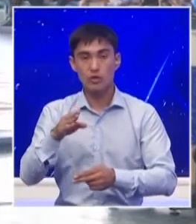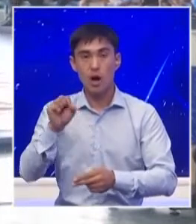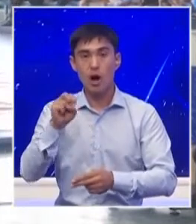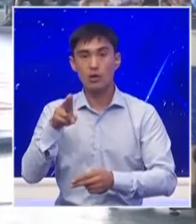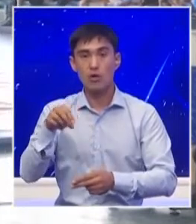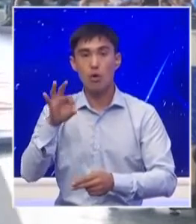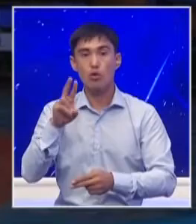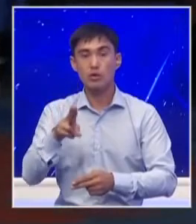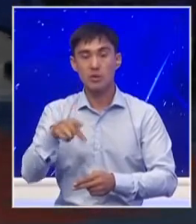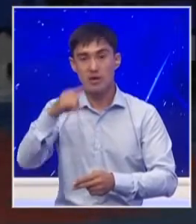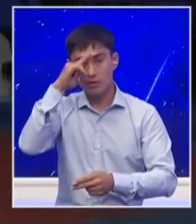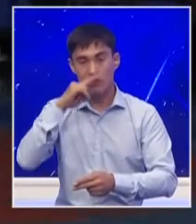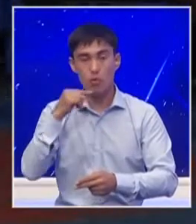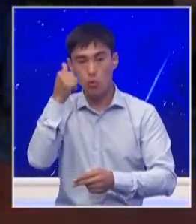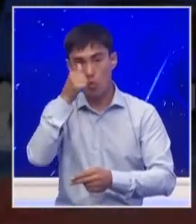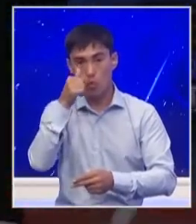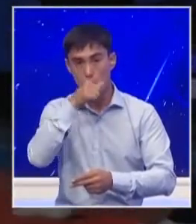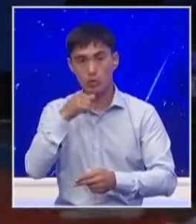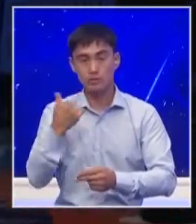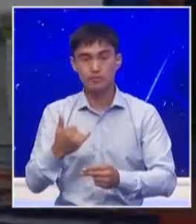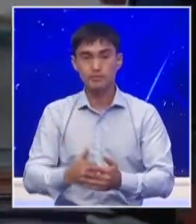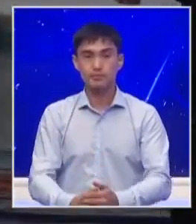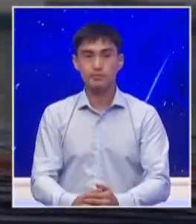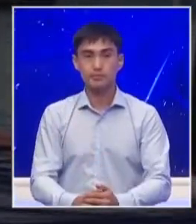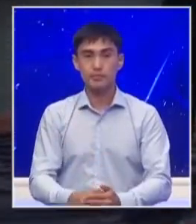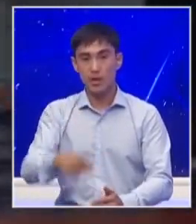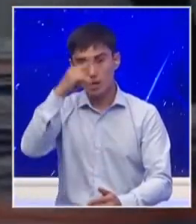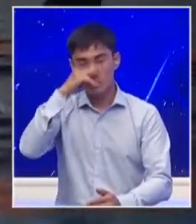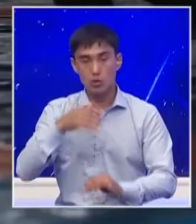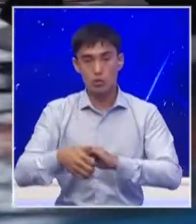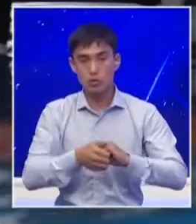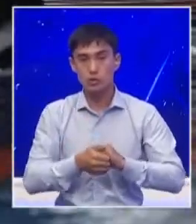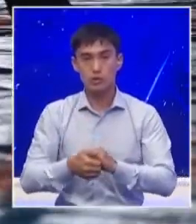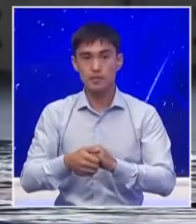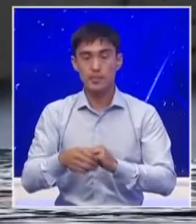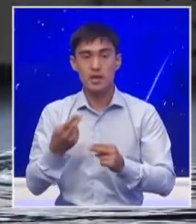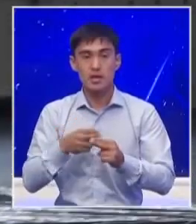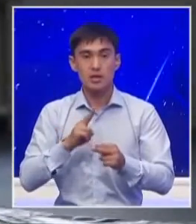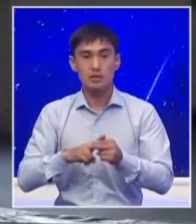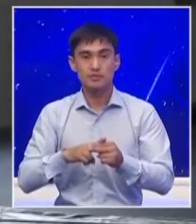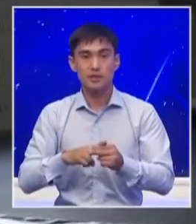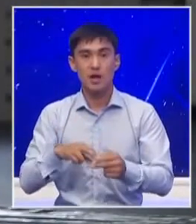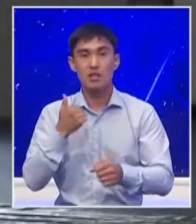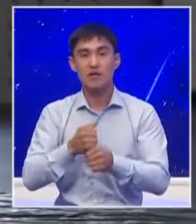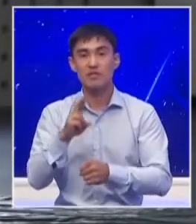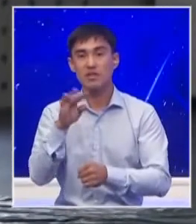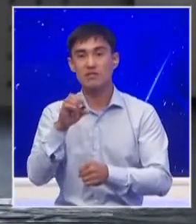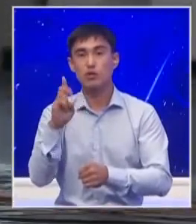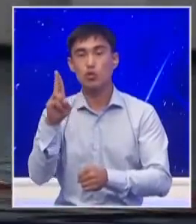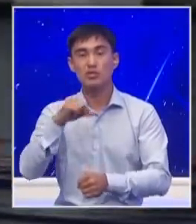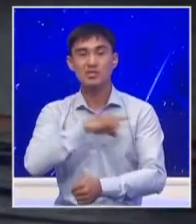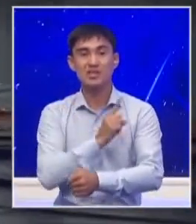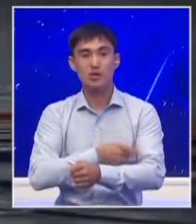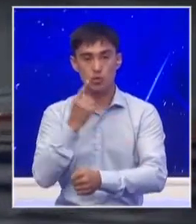октябре этого года конечно же в борьбе казаку рис и как в любом другом виде единоборств главенствуют девиз кто сильнее тот и победит